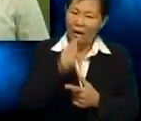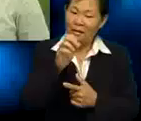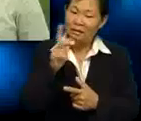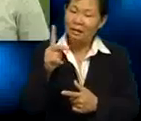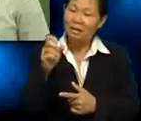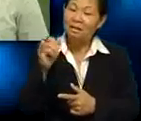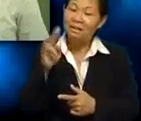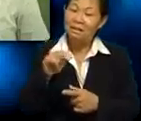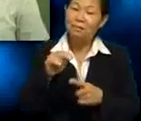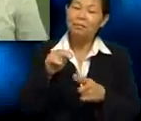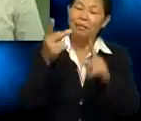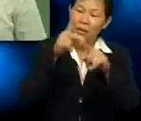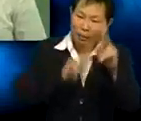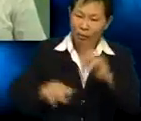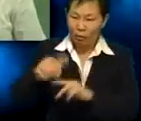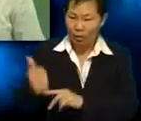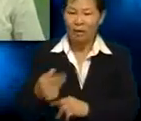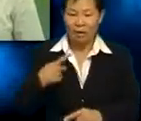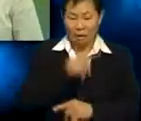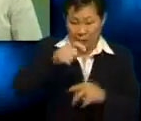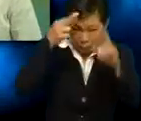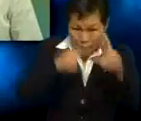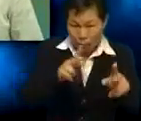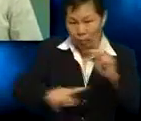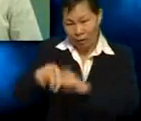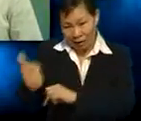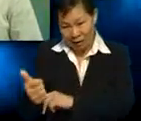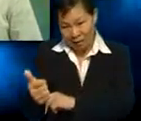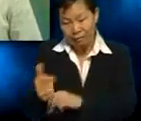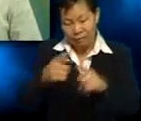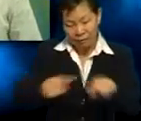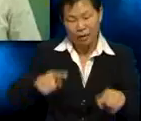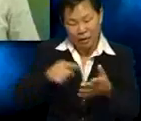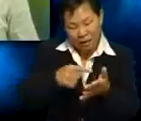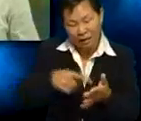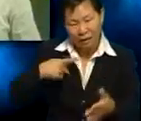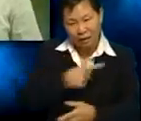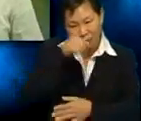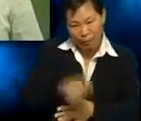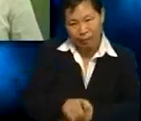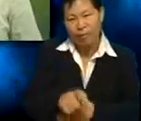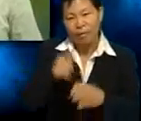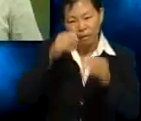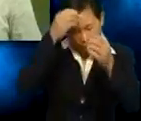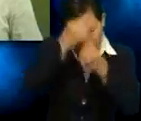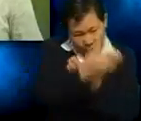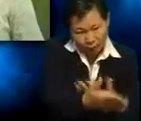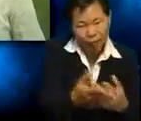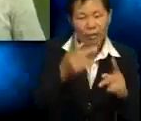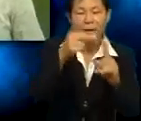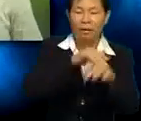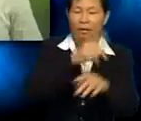orang lain. Kita bukan saja perlu hormat kepada orang lain, tetapi kadang-kadang kita perlu juga patuh kepada sesuatu